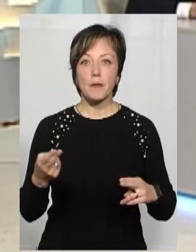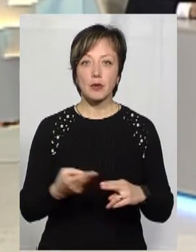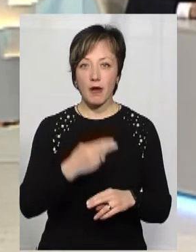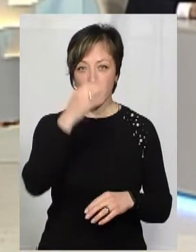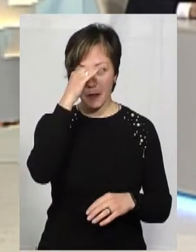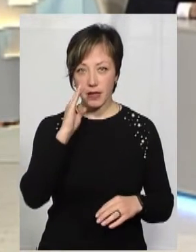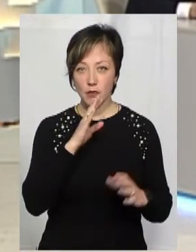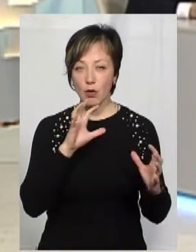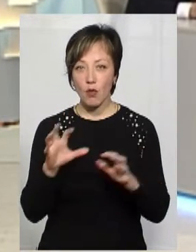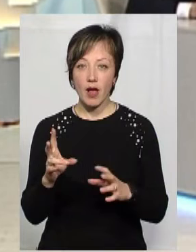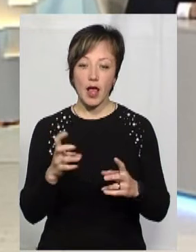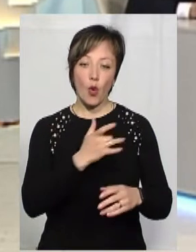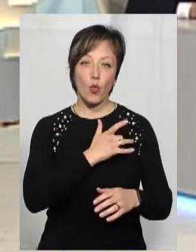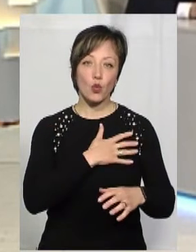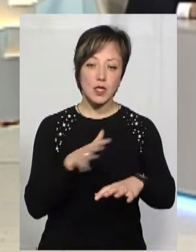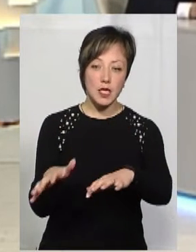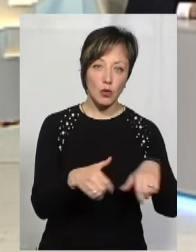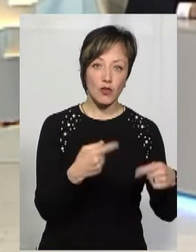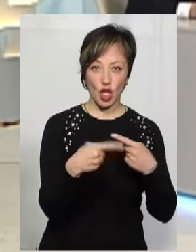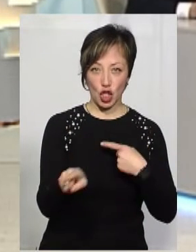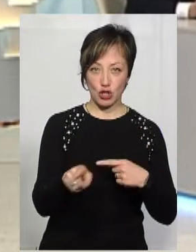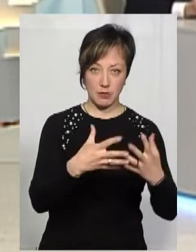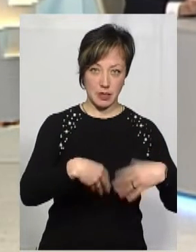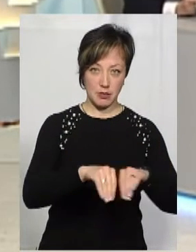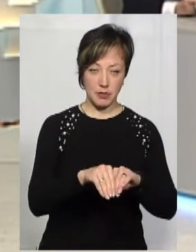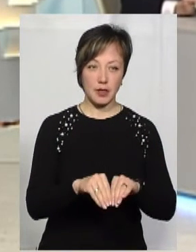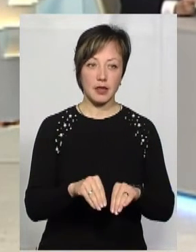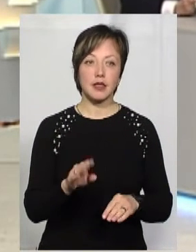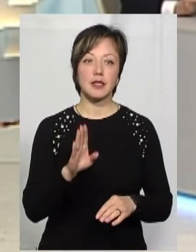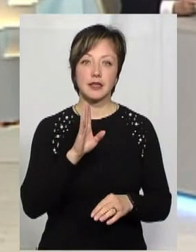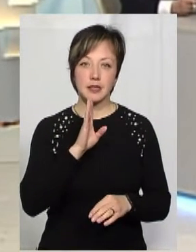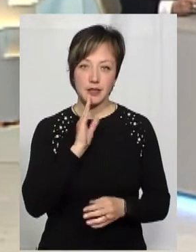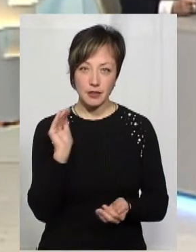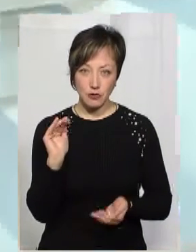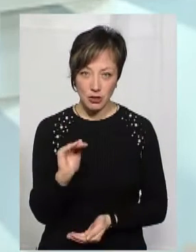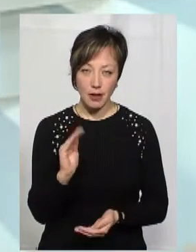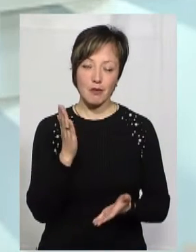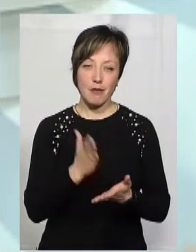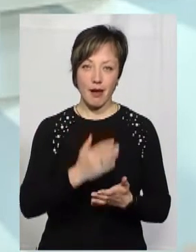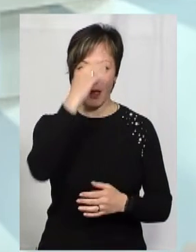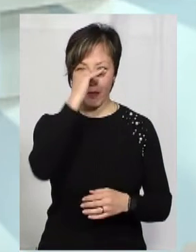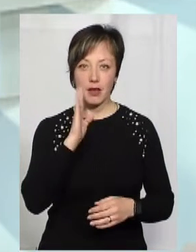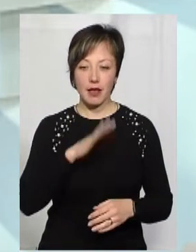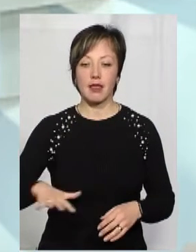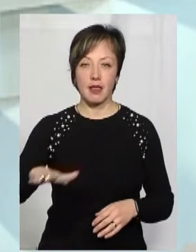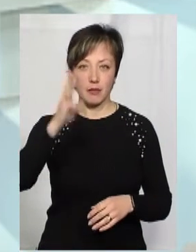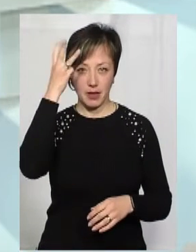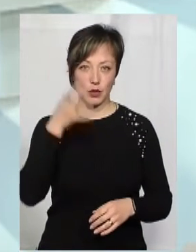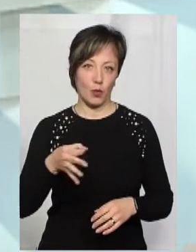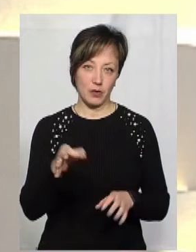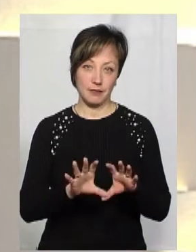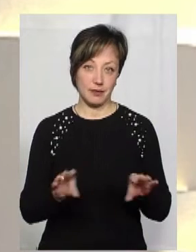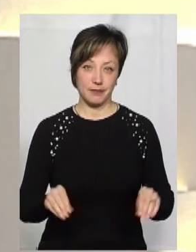батьківського піклування і усиновлена іншими особами. Дівчинка має батьків. Дівчинка має батьків на території Хмельницької